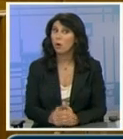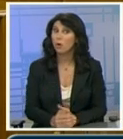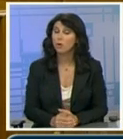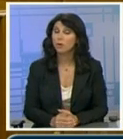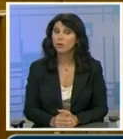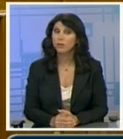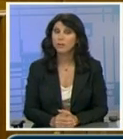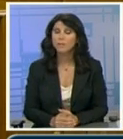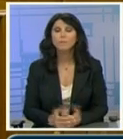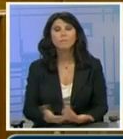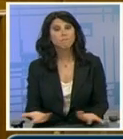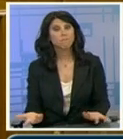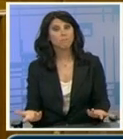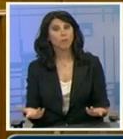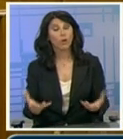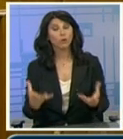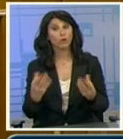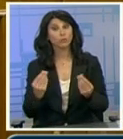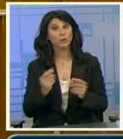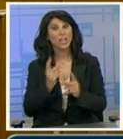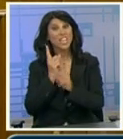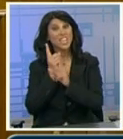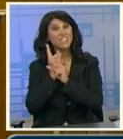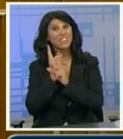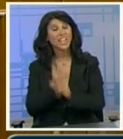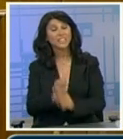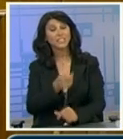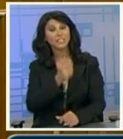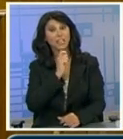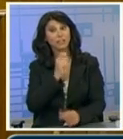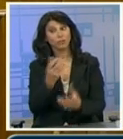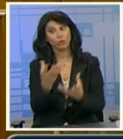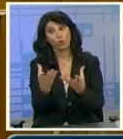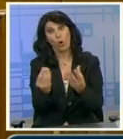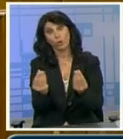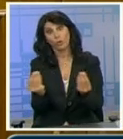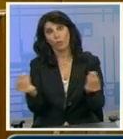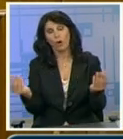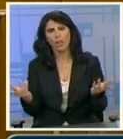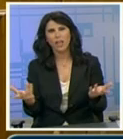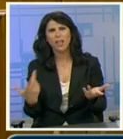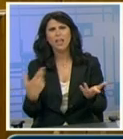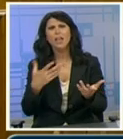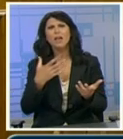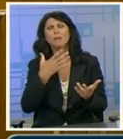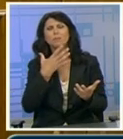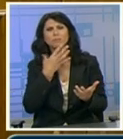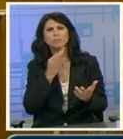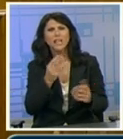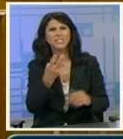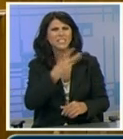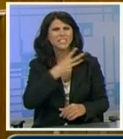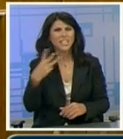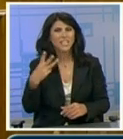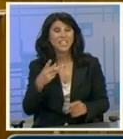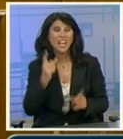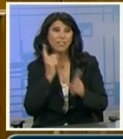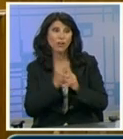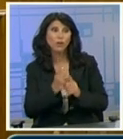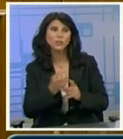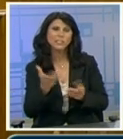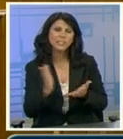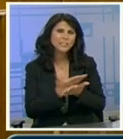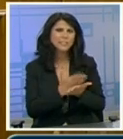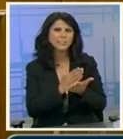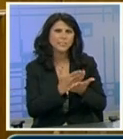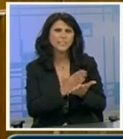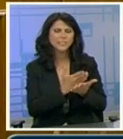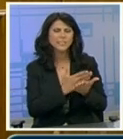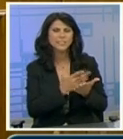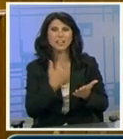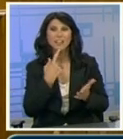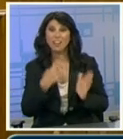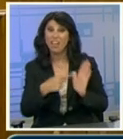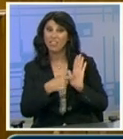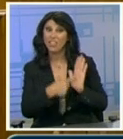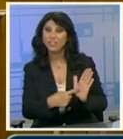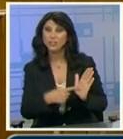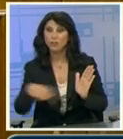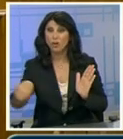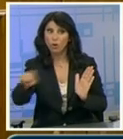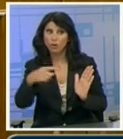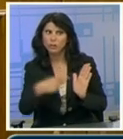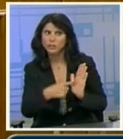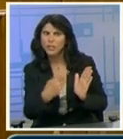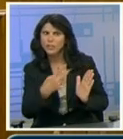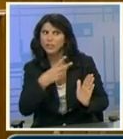Τόσες ειδικές συνεντεύξεις κάνατε για να αποδομήσετε το πρόγραμμα του ΣΥΡΙΖΑ, για να τρομοκρατήσετε τον